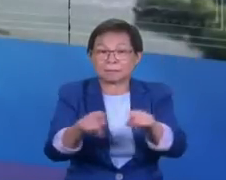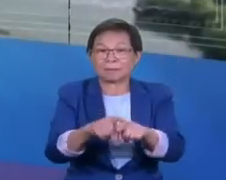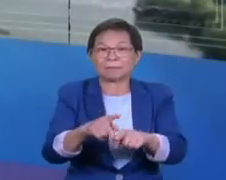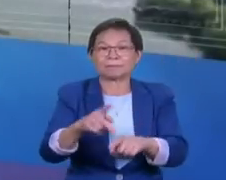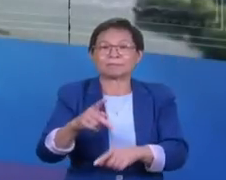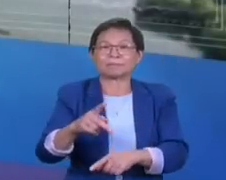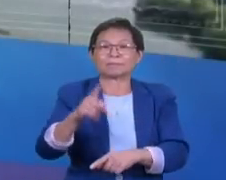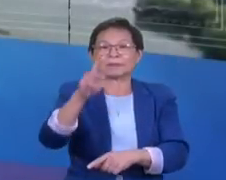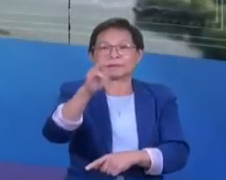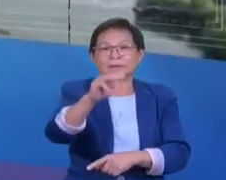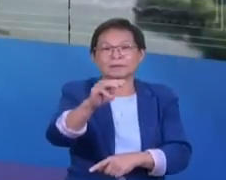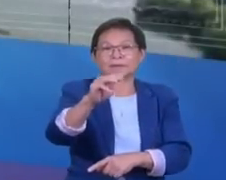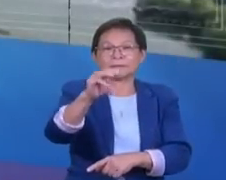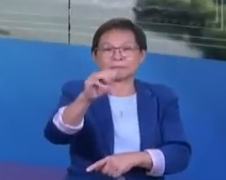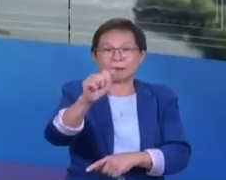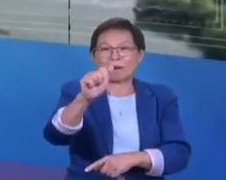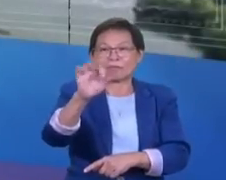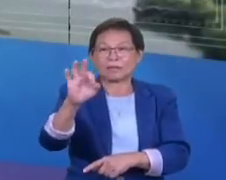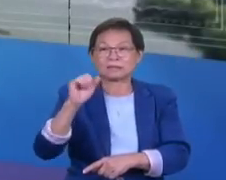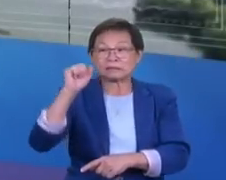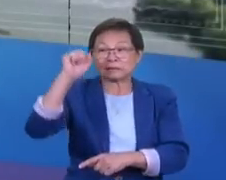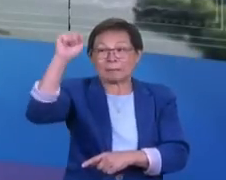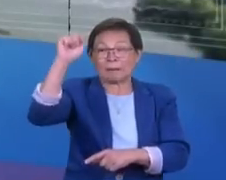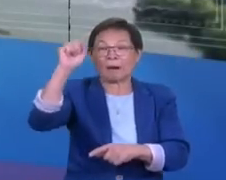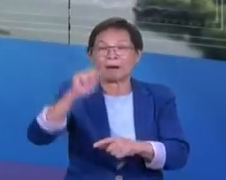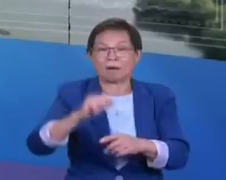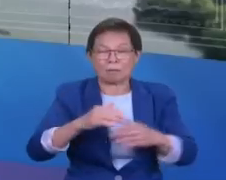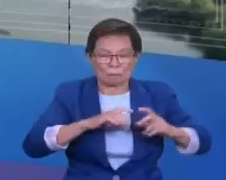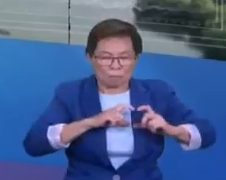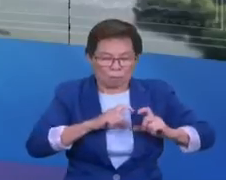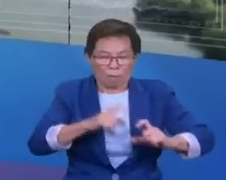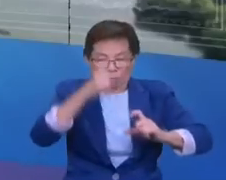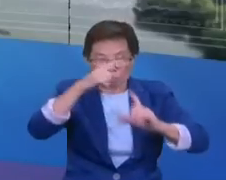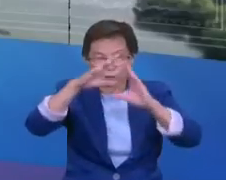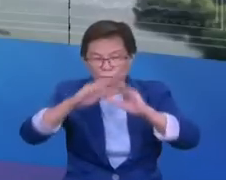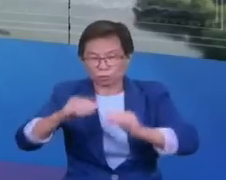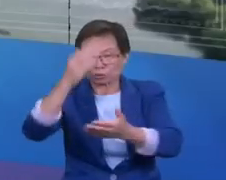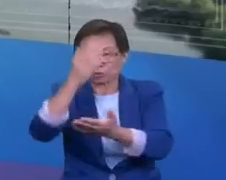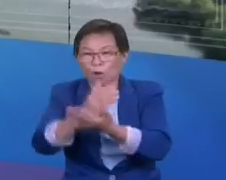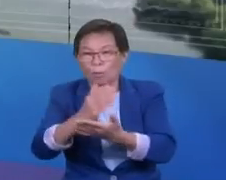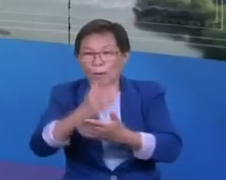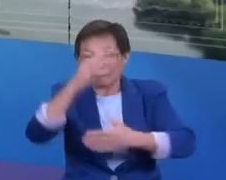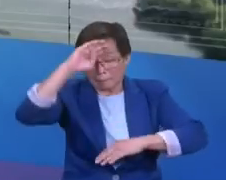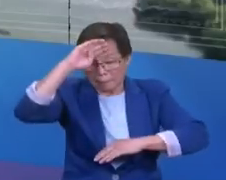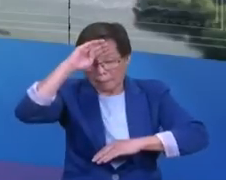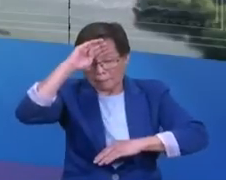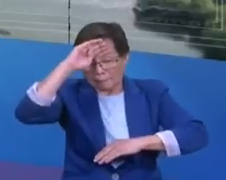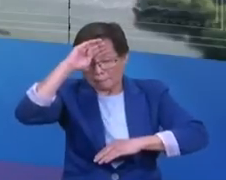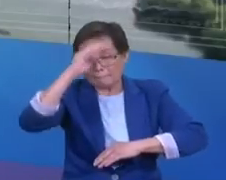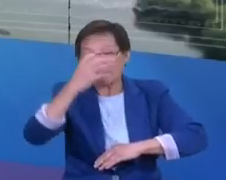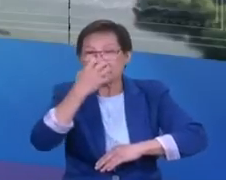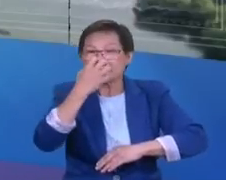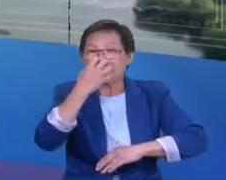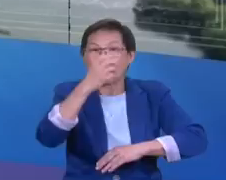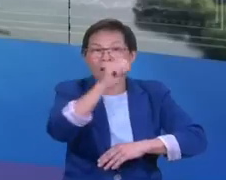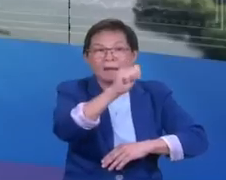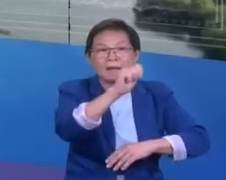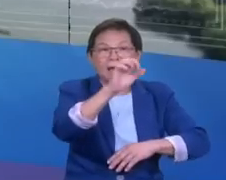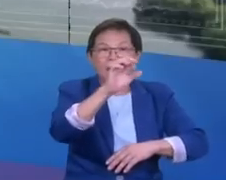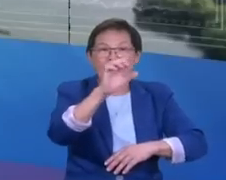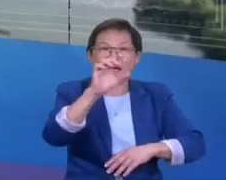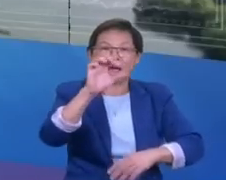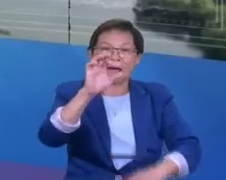Kementerian Pertanian dan Perikanan Sabah komited dalam usaha menangani penyakit demam BAB di Afrika asf